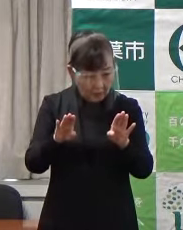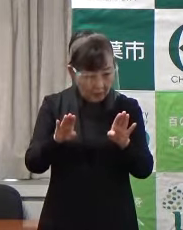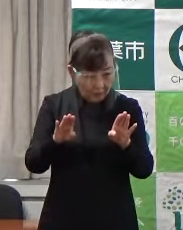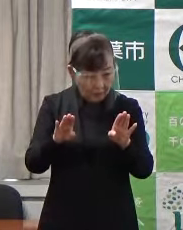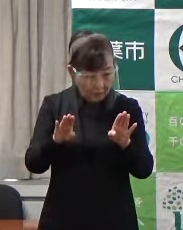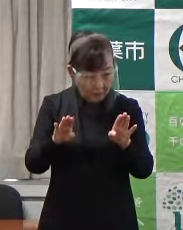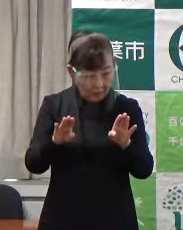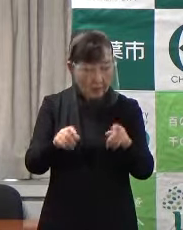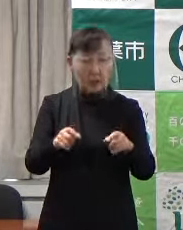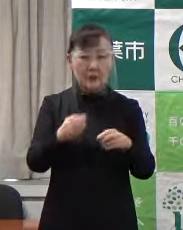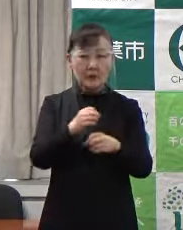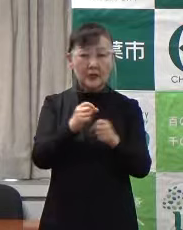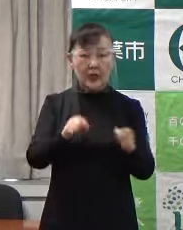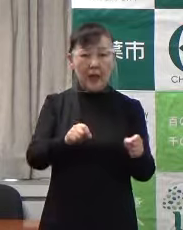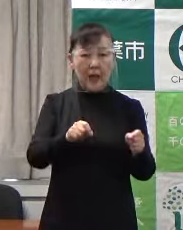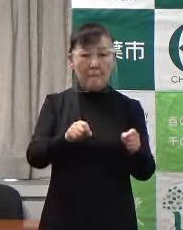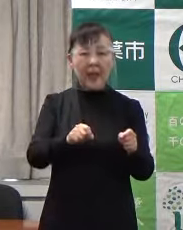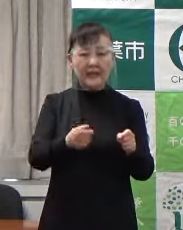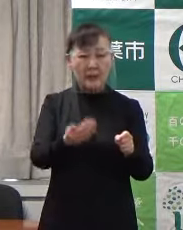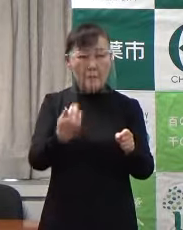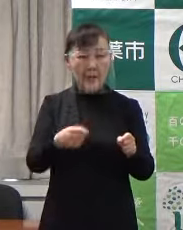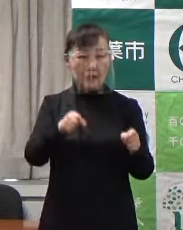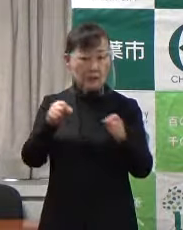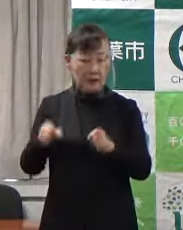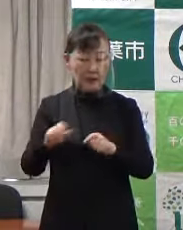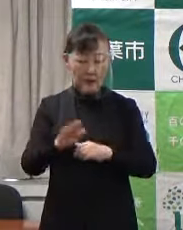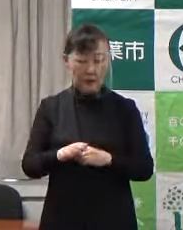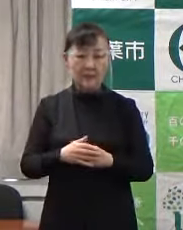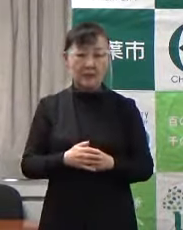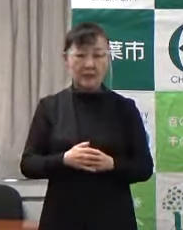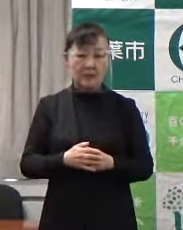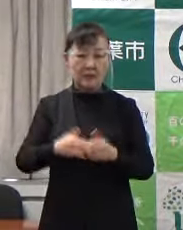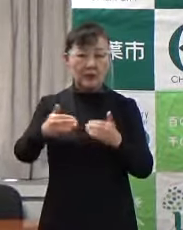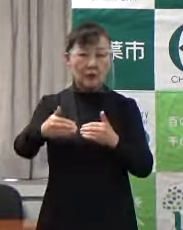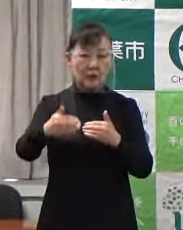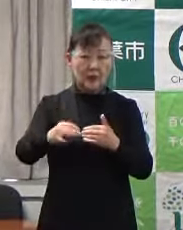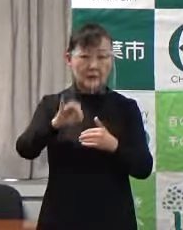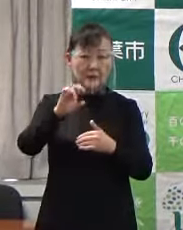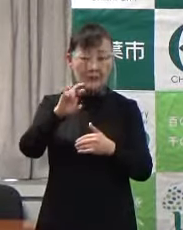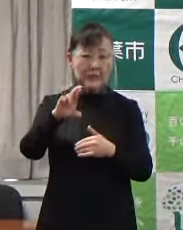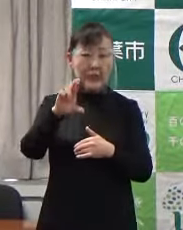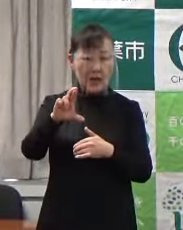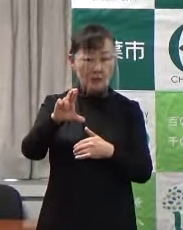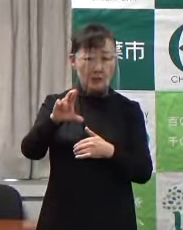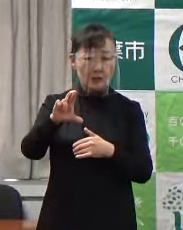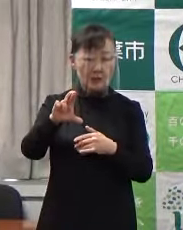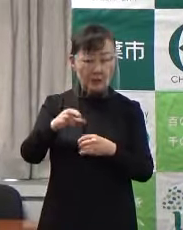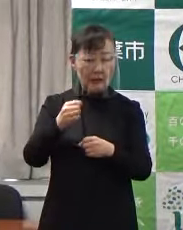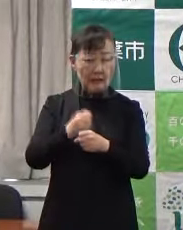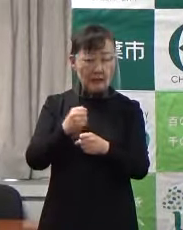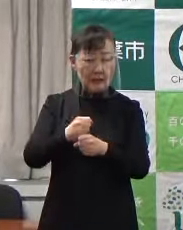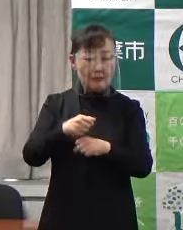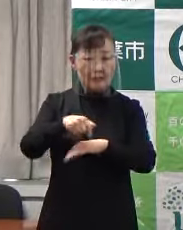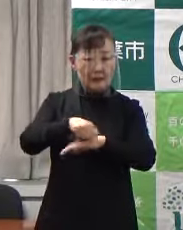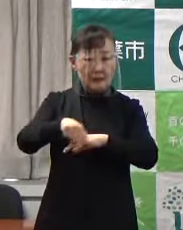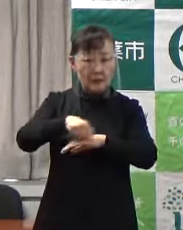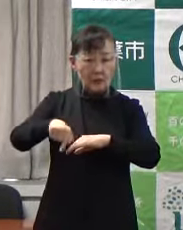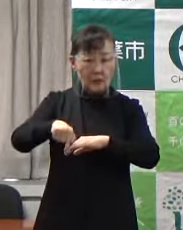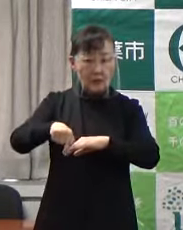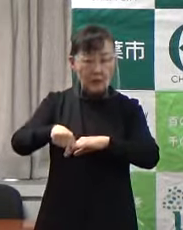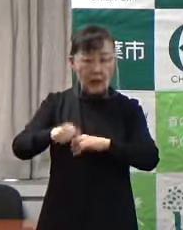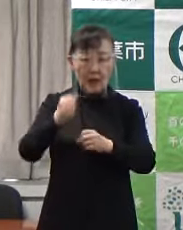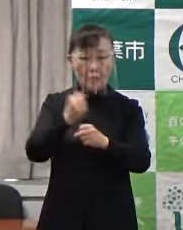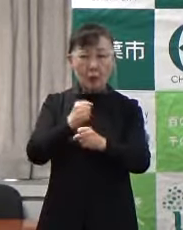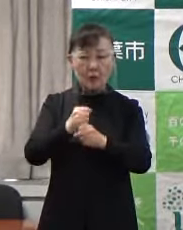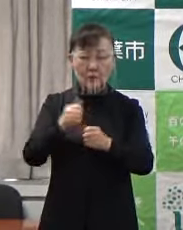大変大きいことだなというふうに思います。この間JR さんの方でですね、設計等工夫さ工事の順番